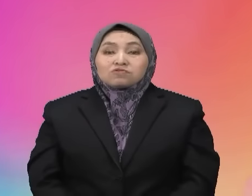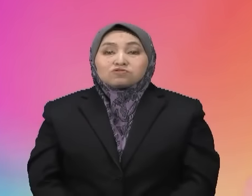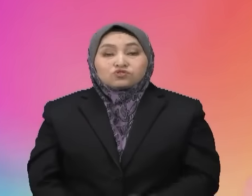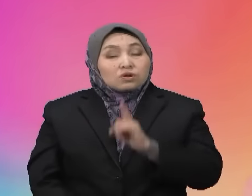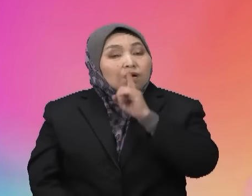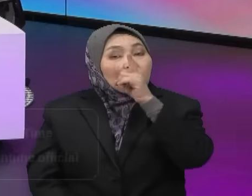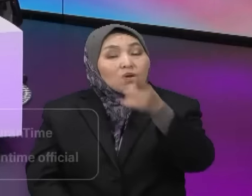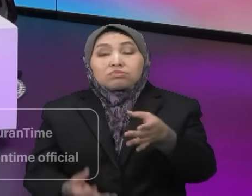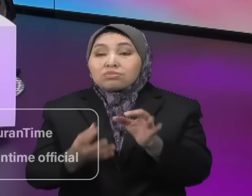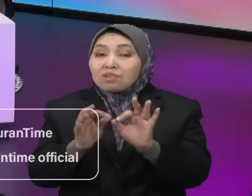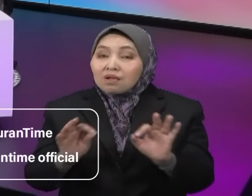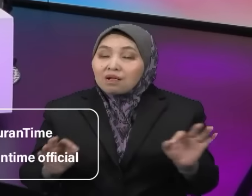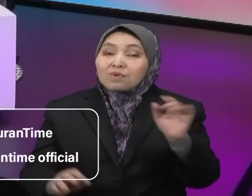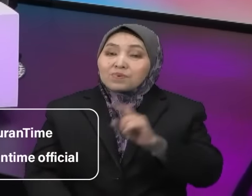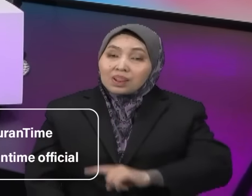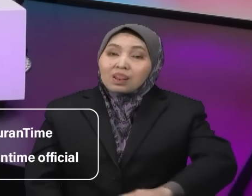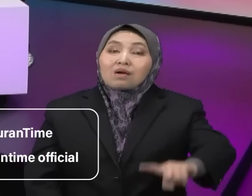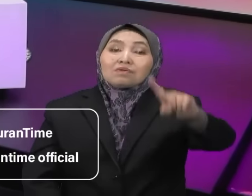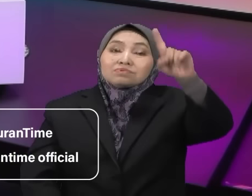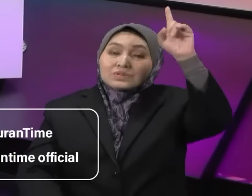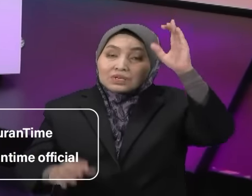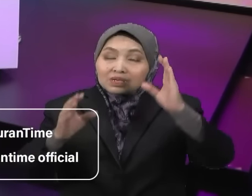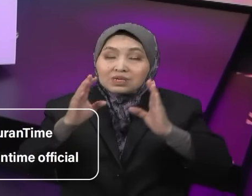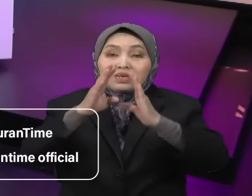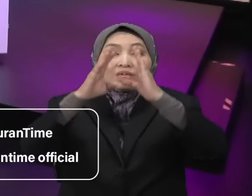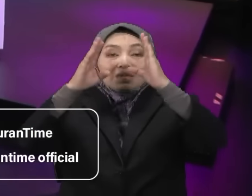تَعْمَلُونَ وَدَقَ اللَّهُ